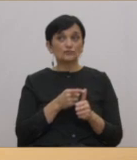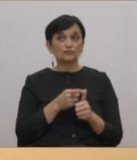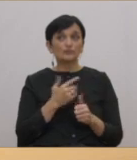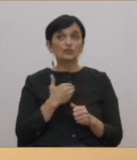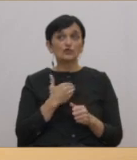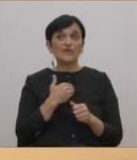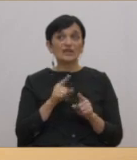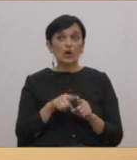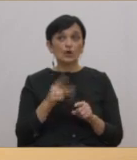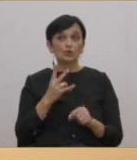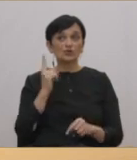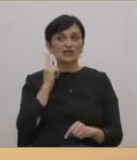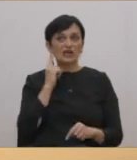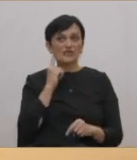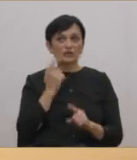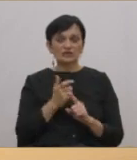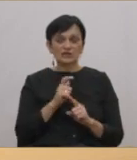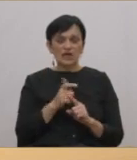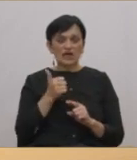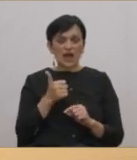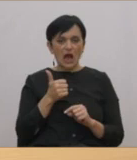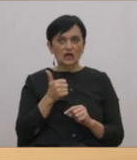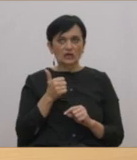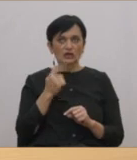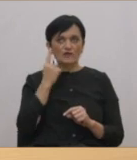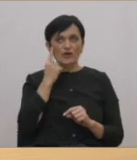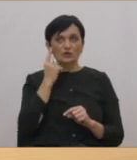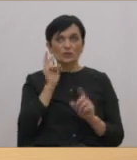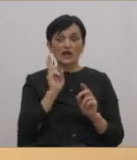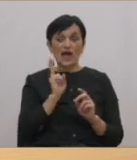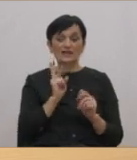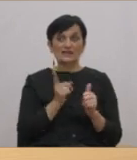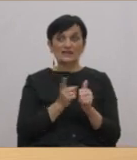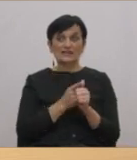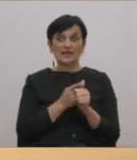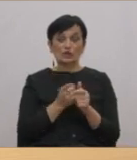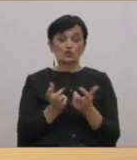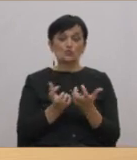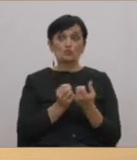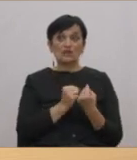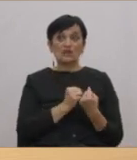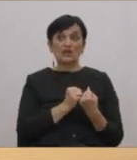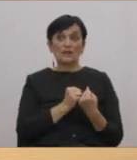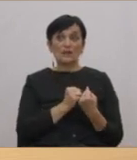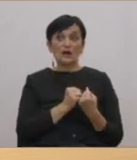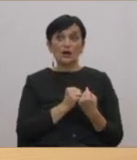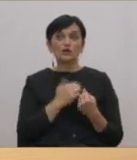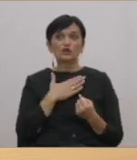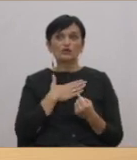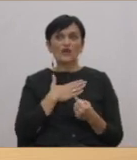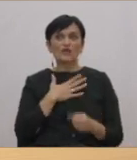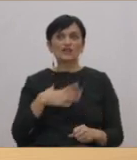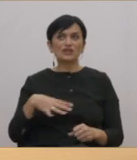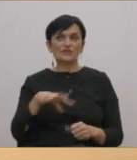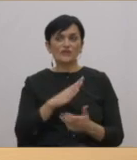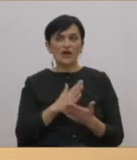ჩვენ ასევე უნდა გვესმოდეს ძალიან კარგად, რომ კანდიდატის სტატუსის მიღება ჩვენი ქვეყნისთვის